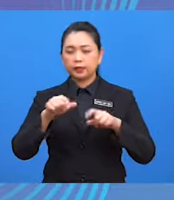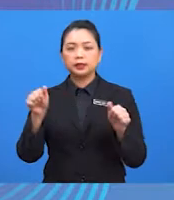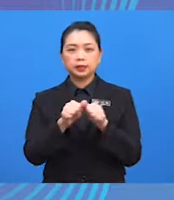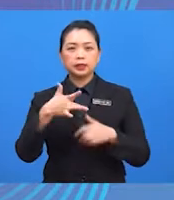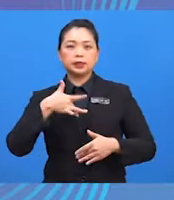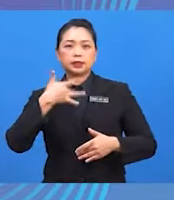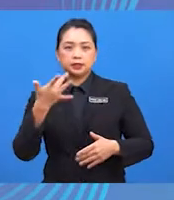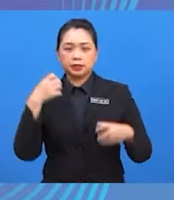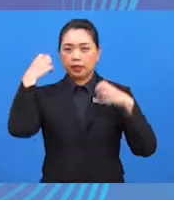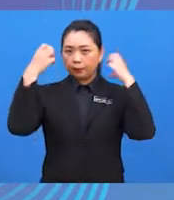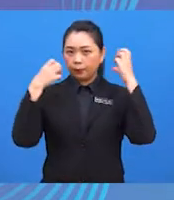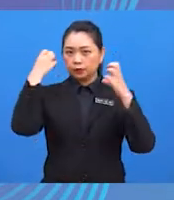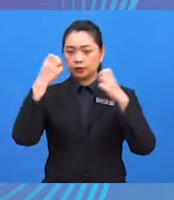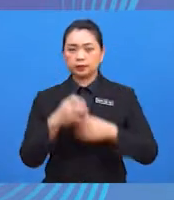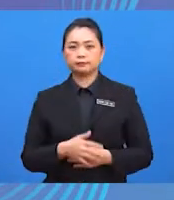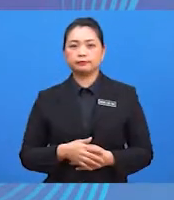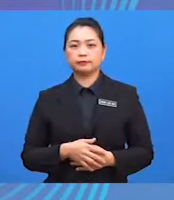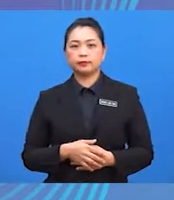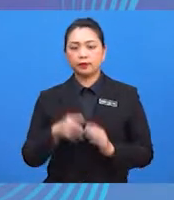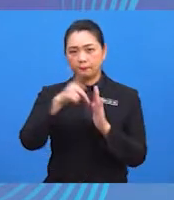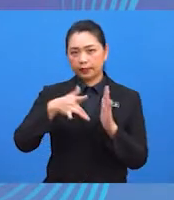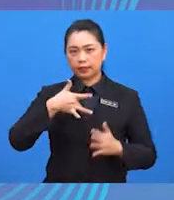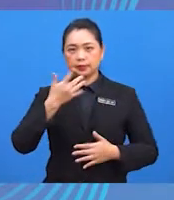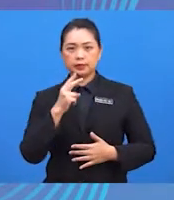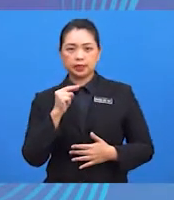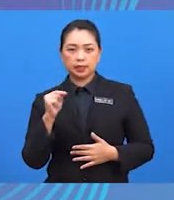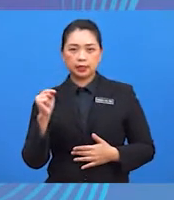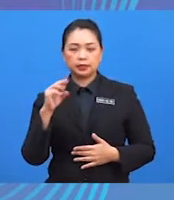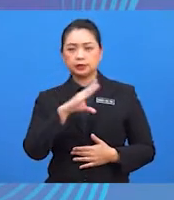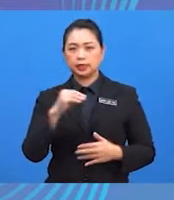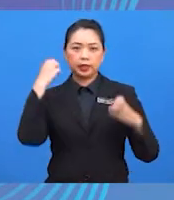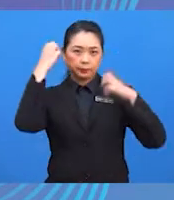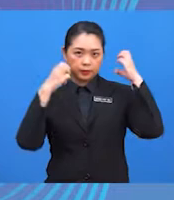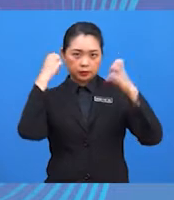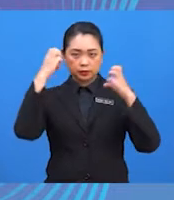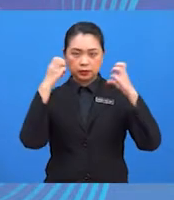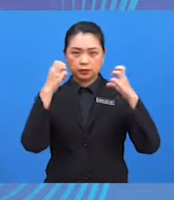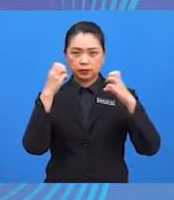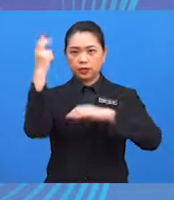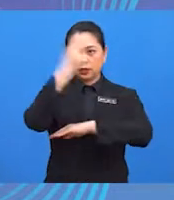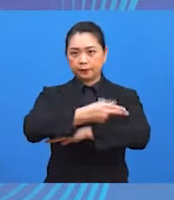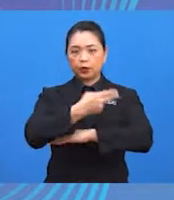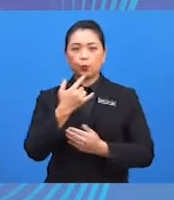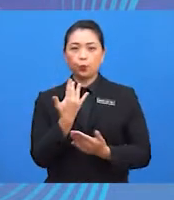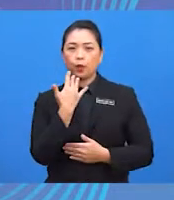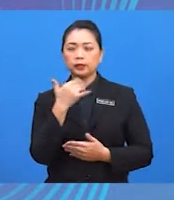Perasaan dan emosi terhadap warna tertentu kepada objek yang berwarna sahaja.